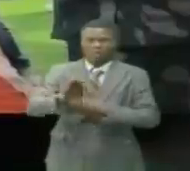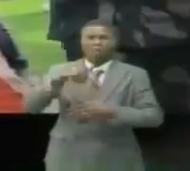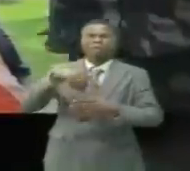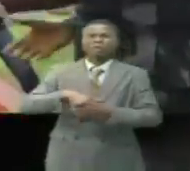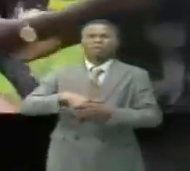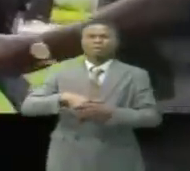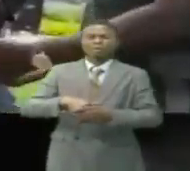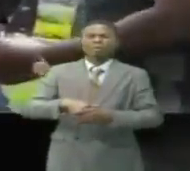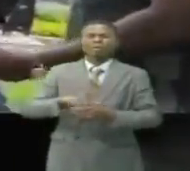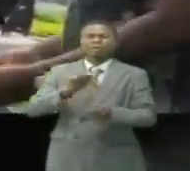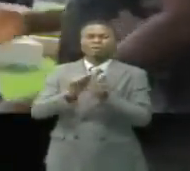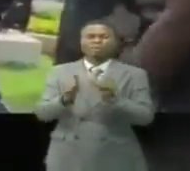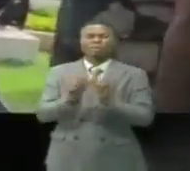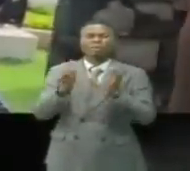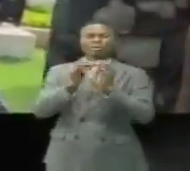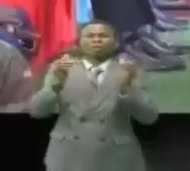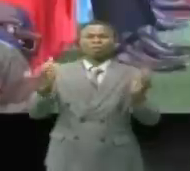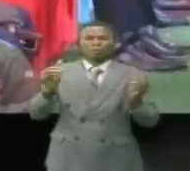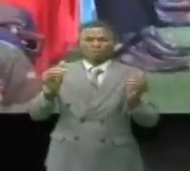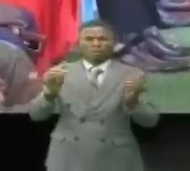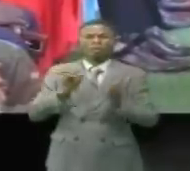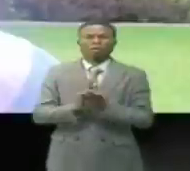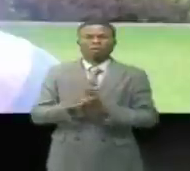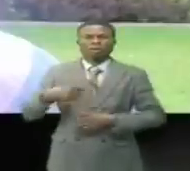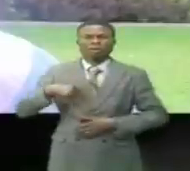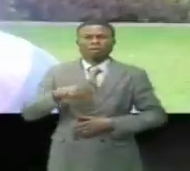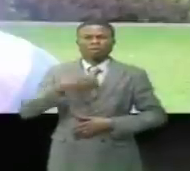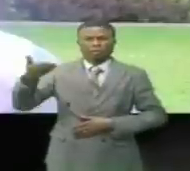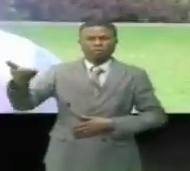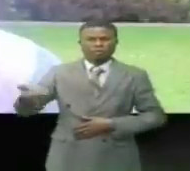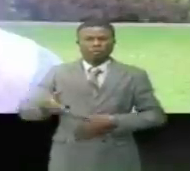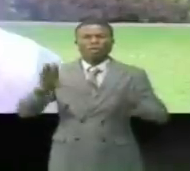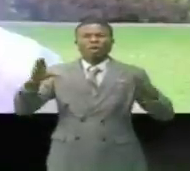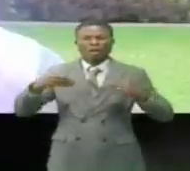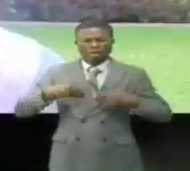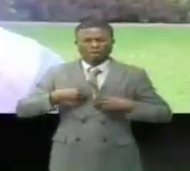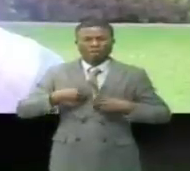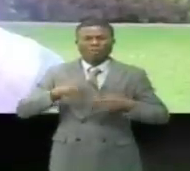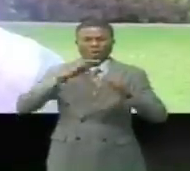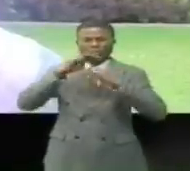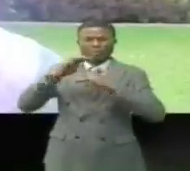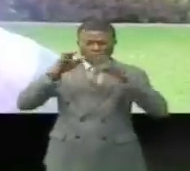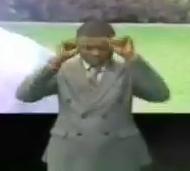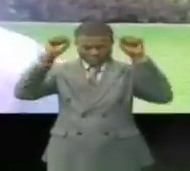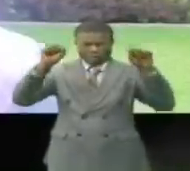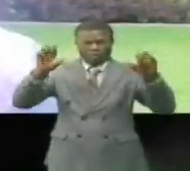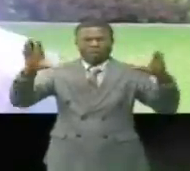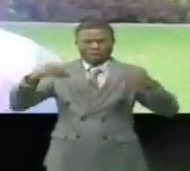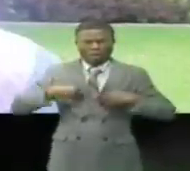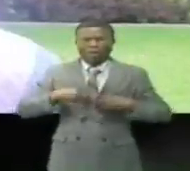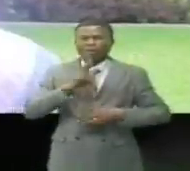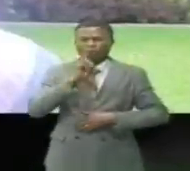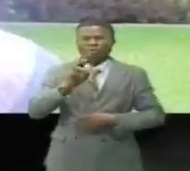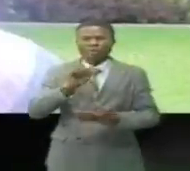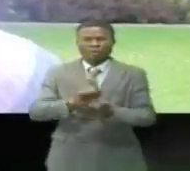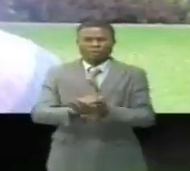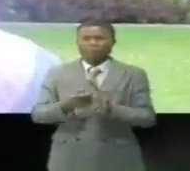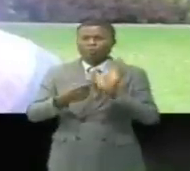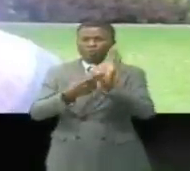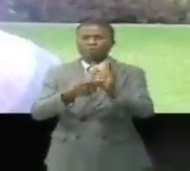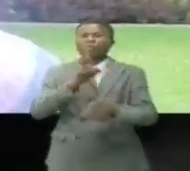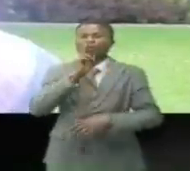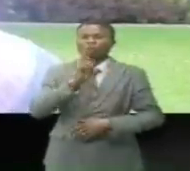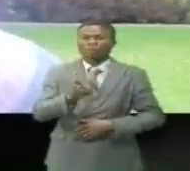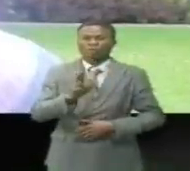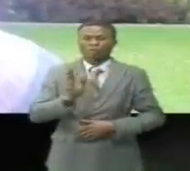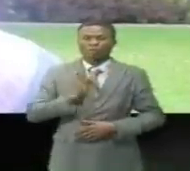au processus de paix. Nous avons accueilli cette adresse du chef de l'État très chaleureusement. Cela prouve à suffisance que